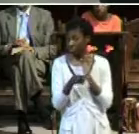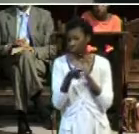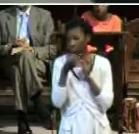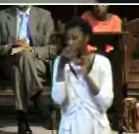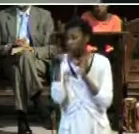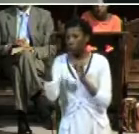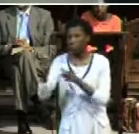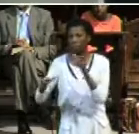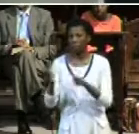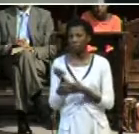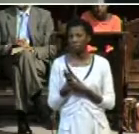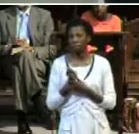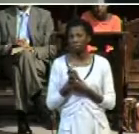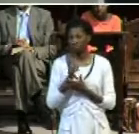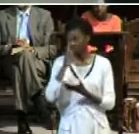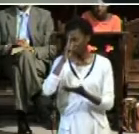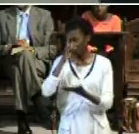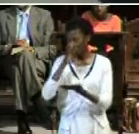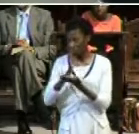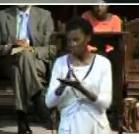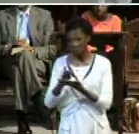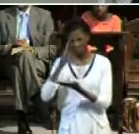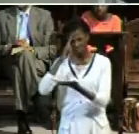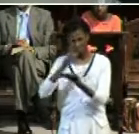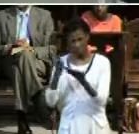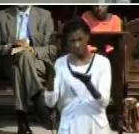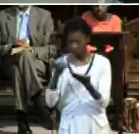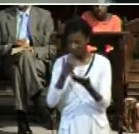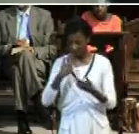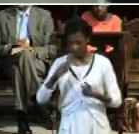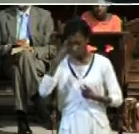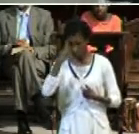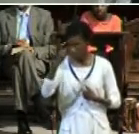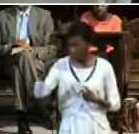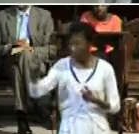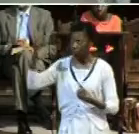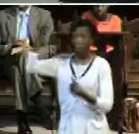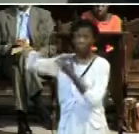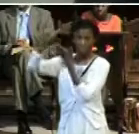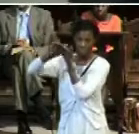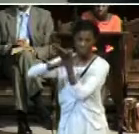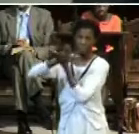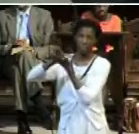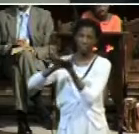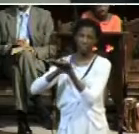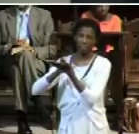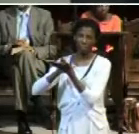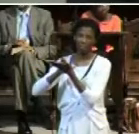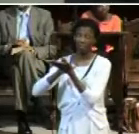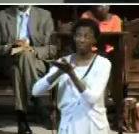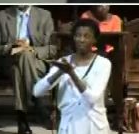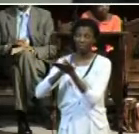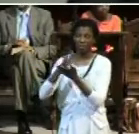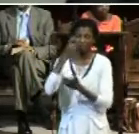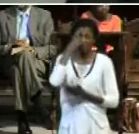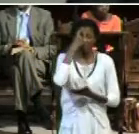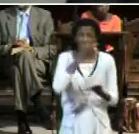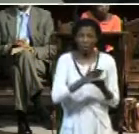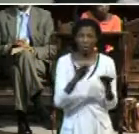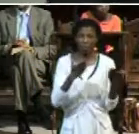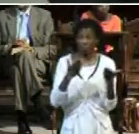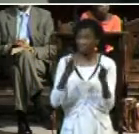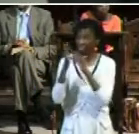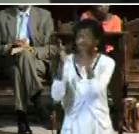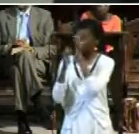Dieu qui pardonne et qui va mourir sur la croix pour porter tes péchés. Va en